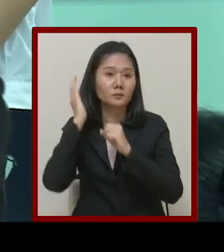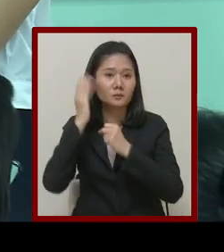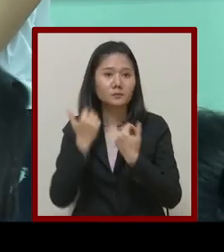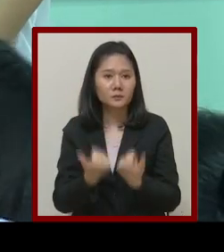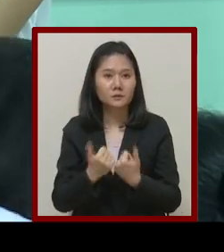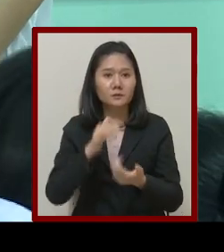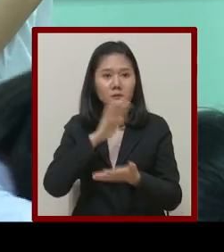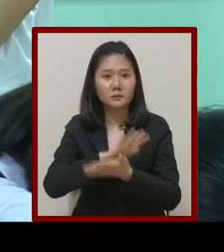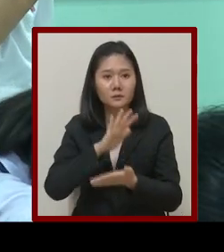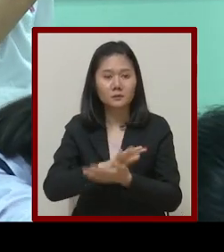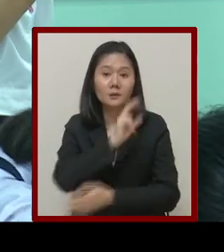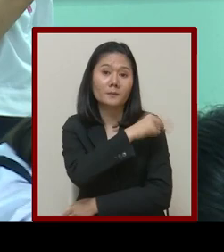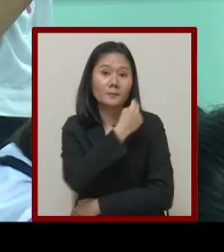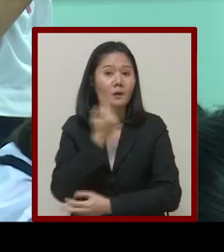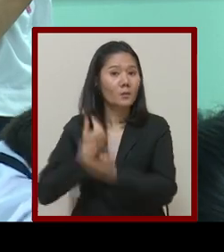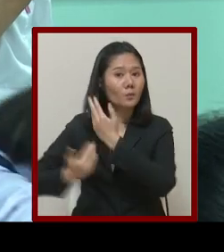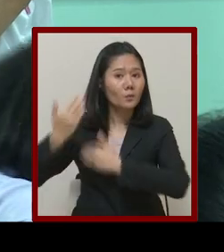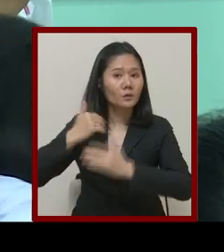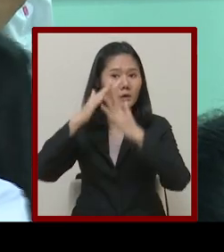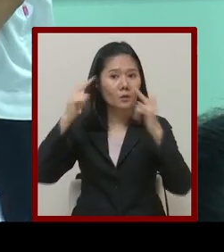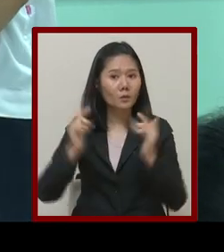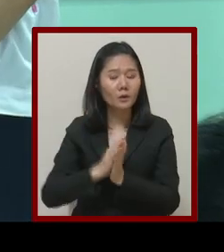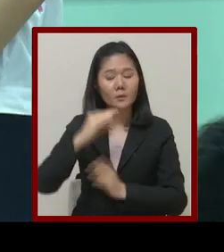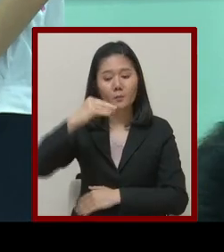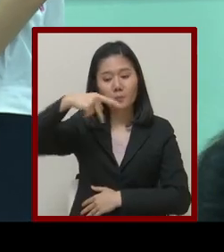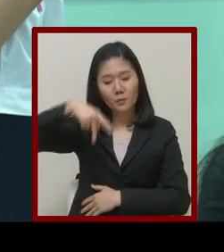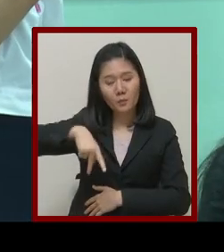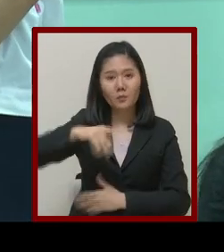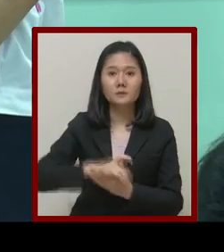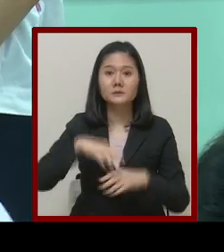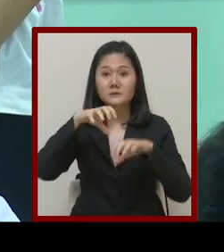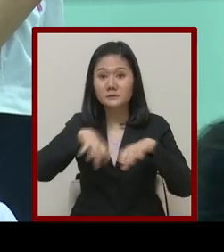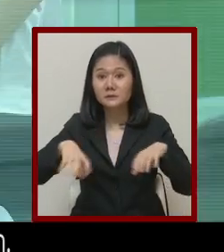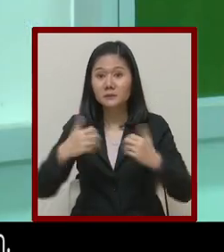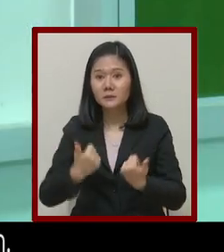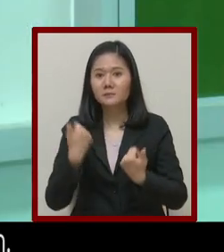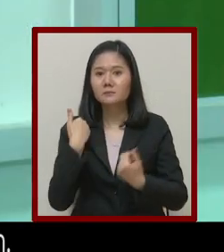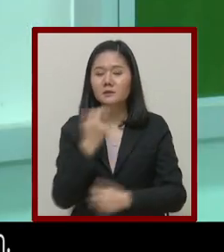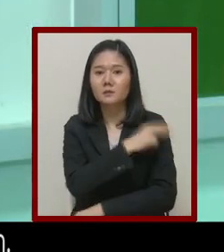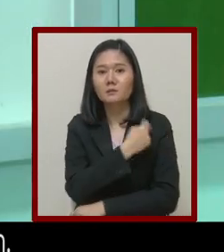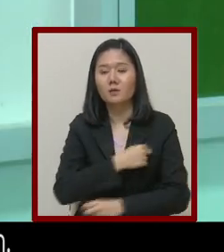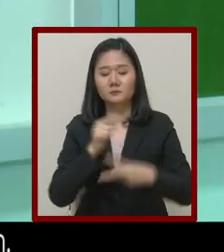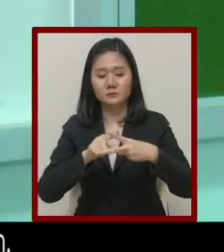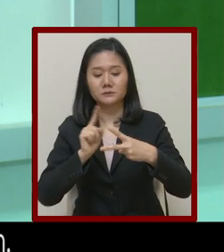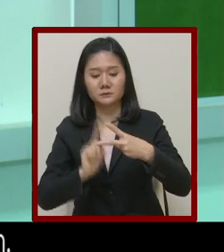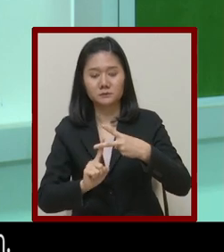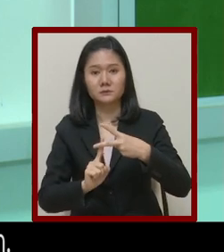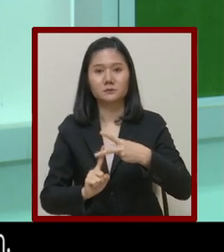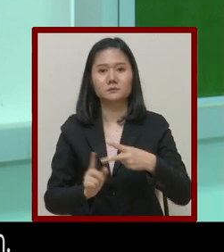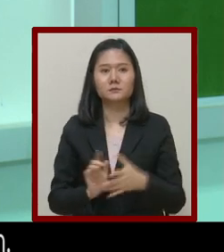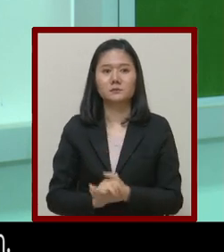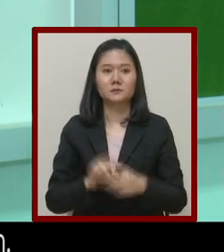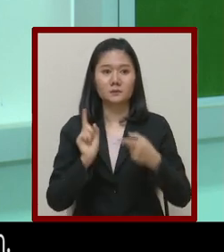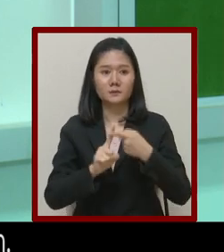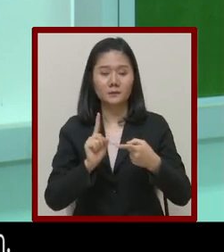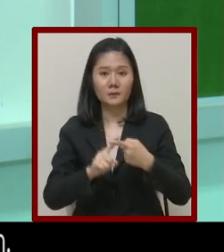อนะคะคือโรงเรียนแพทย์โบราณวัดโพนะคะที่สถานที่แห่งนี้มีแพทย์2ประเภทนะคะคือแ